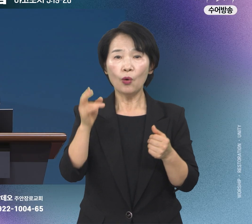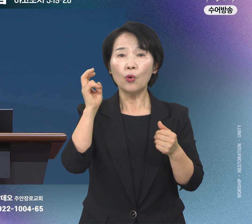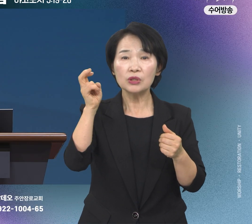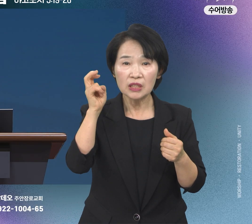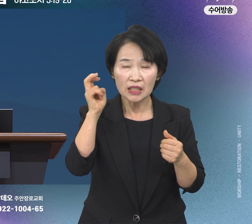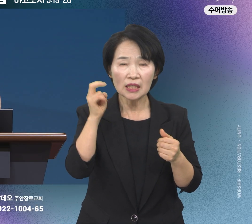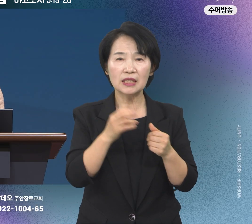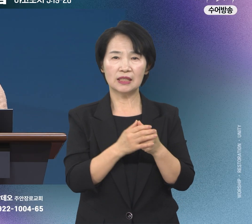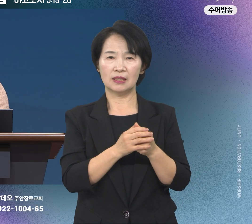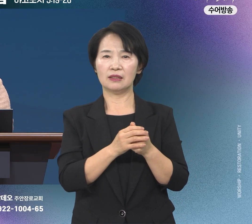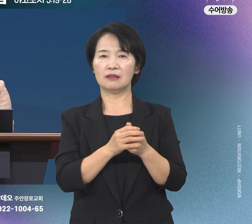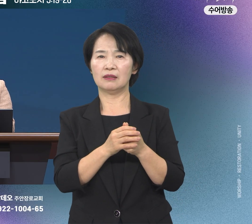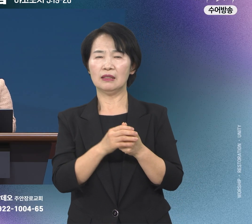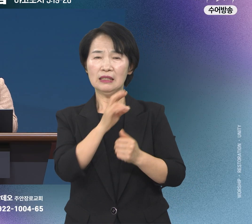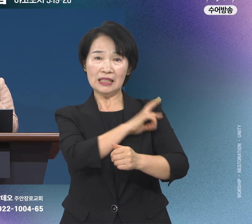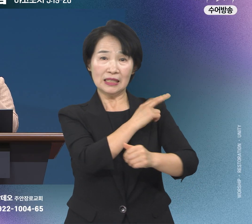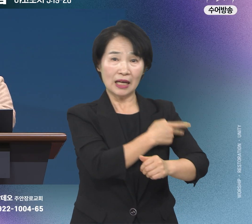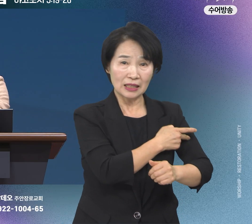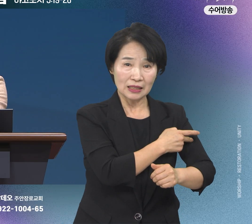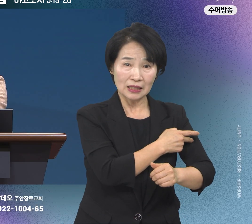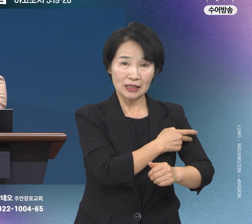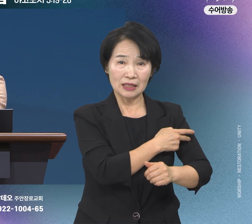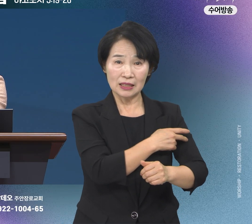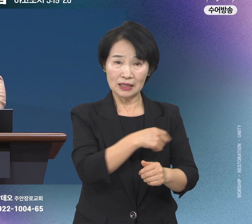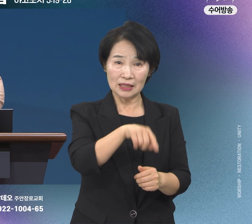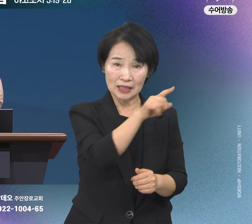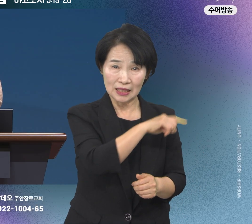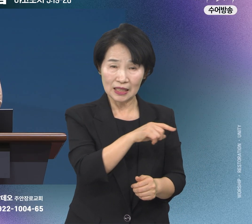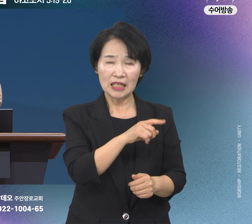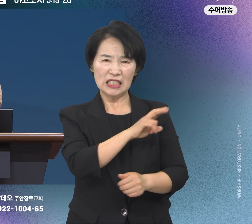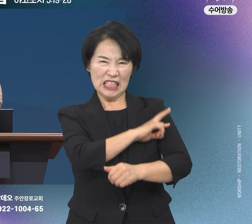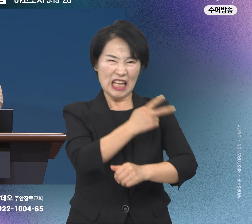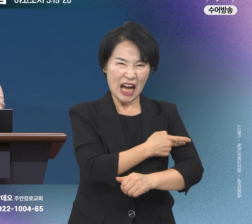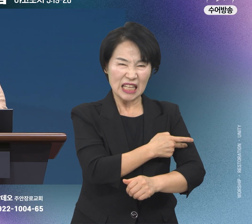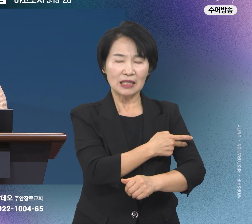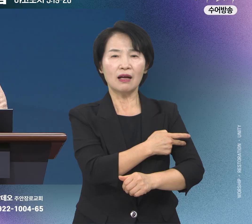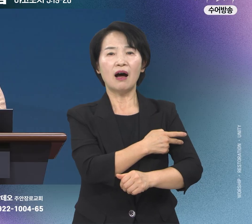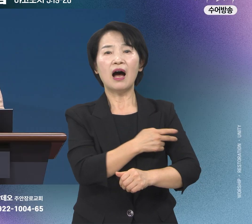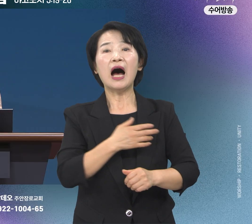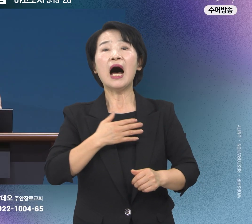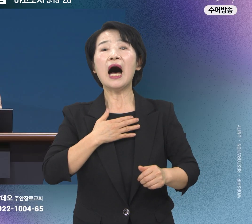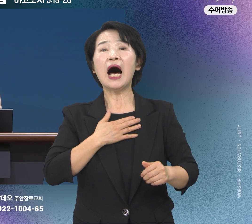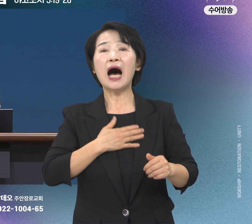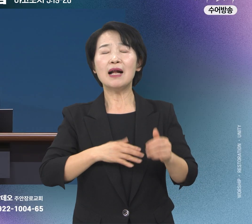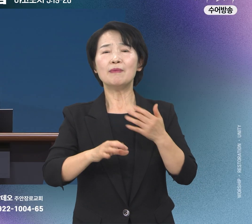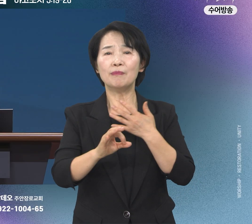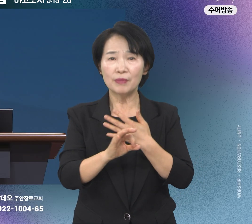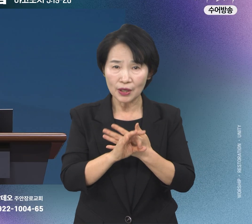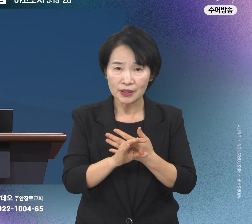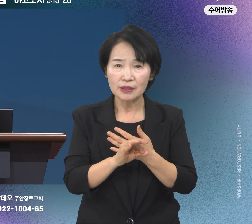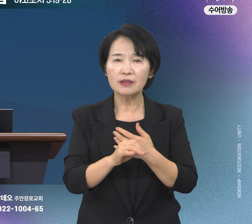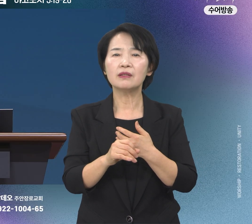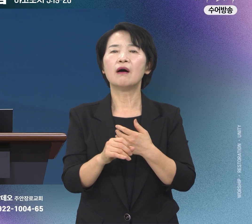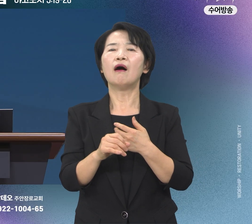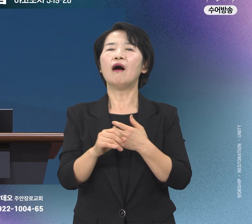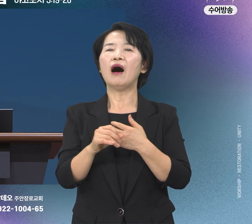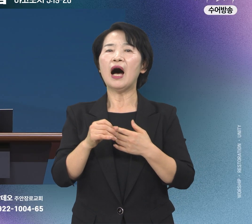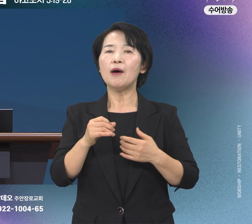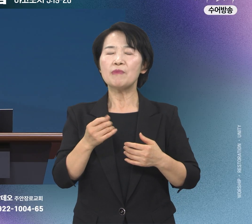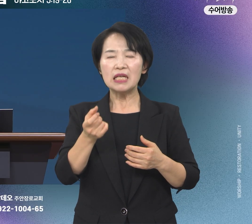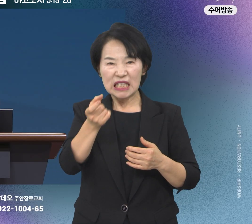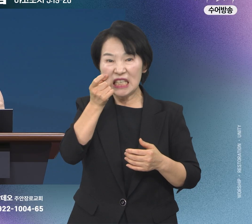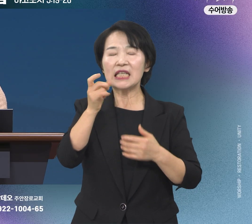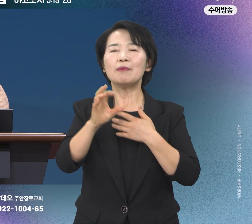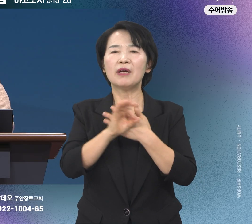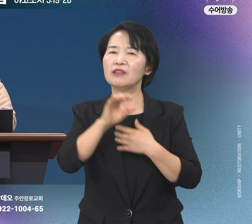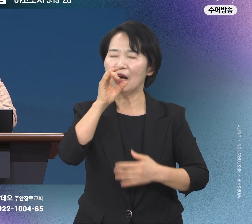것을 깨닫기 전에 신천지 저 거기 이단이에요 안 가요 해서 알아보지 못하게 하는 죄악을 저지르지